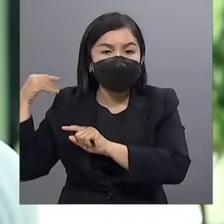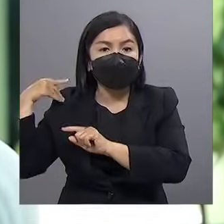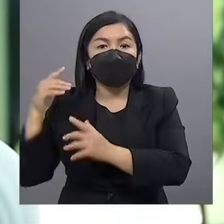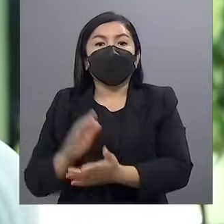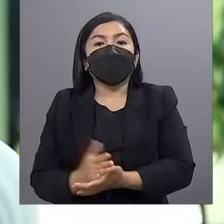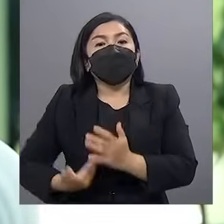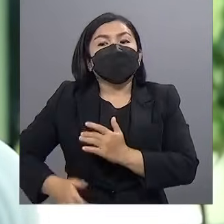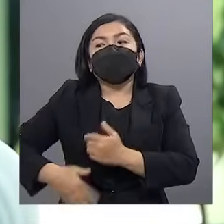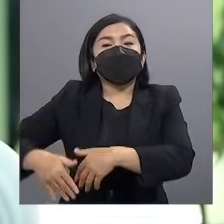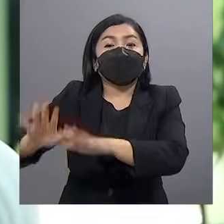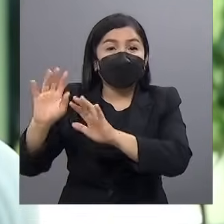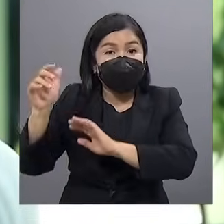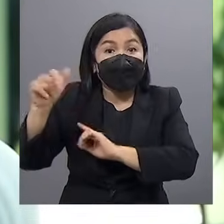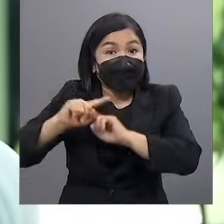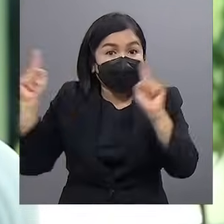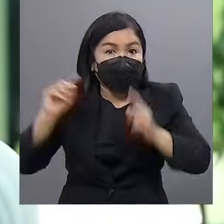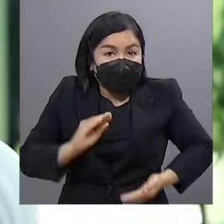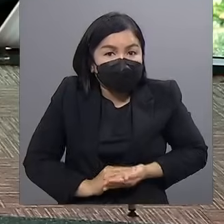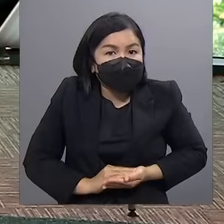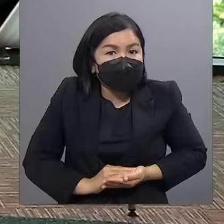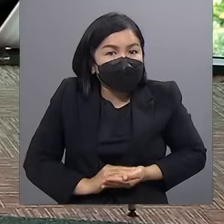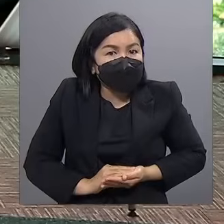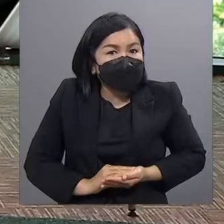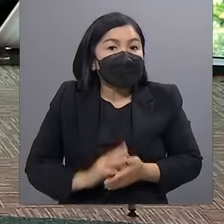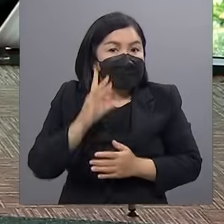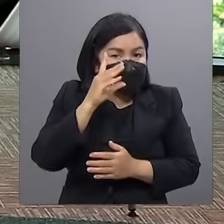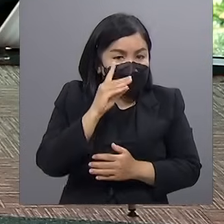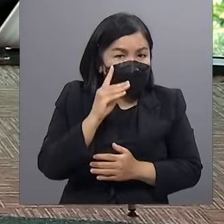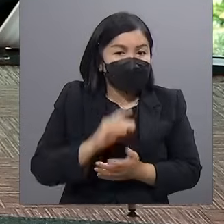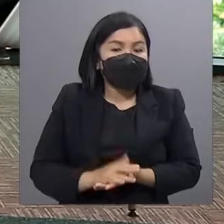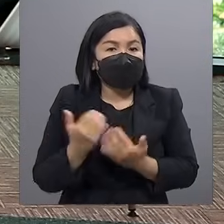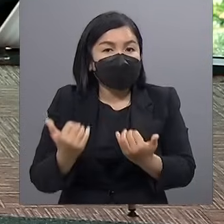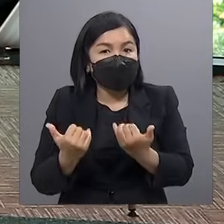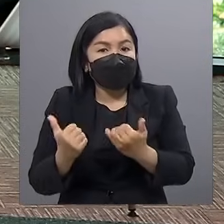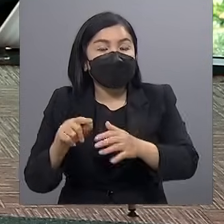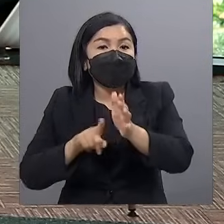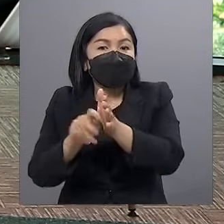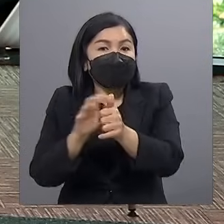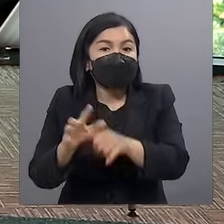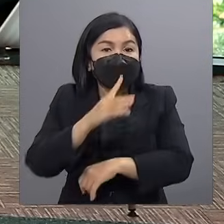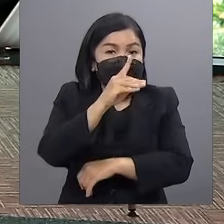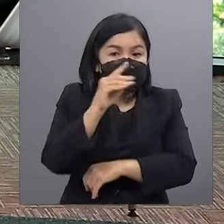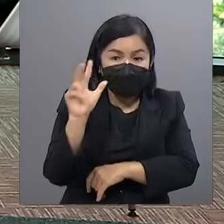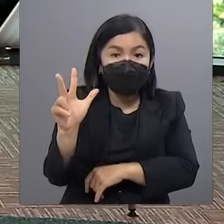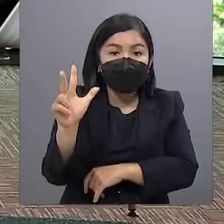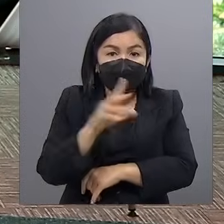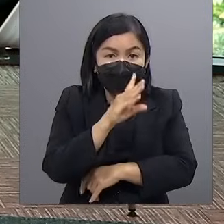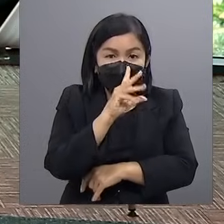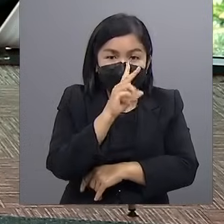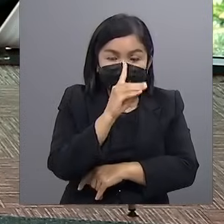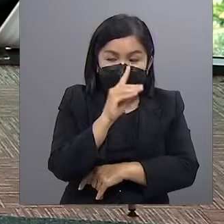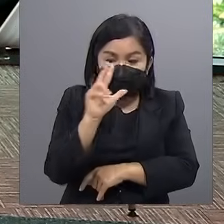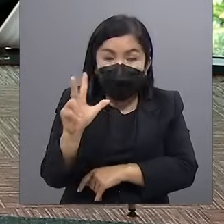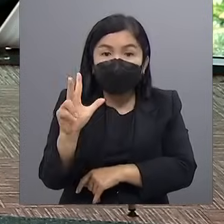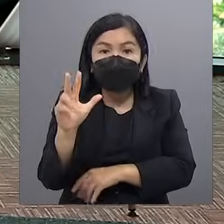เหมือนเดิมแต่พระถ้าเป็นพวกนี้จะดีอย่างดีดีนะคะเดี๋ยวช่วงนี้ชมพูผิดคนจะกินดี 3เดี๋ยวจะดี 3กันเยอะอาจจะต้องระวัง